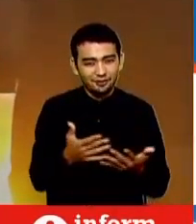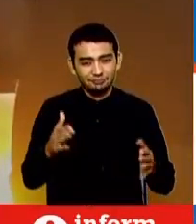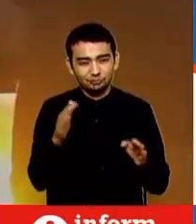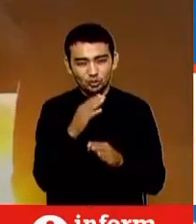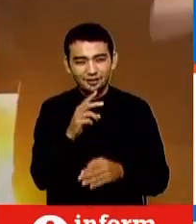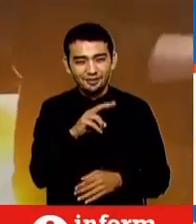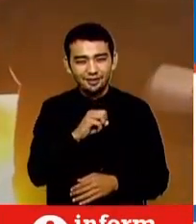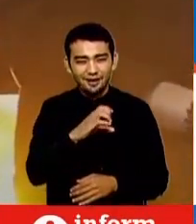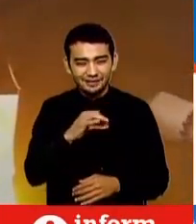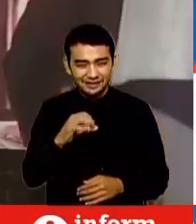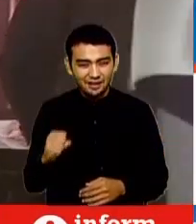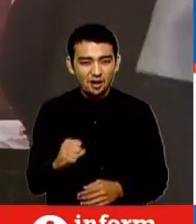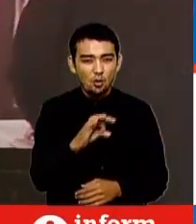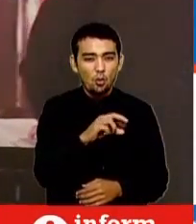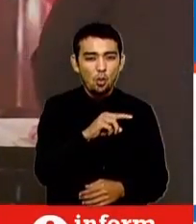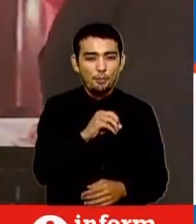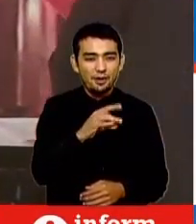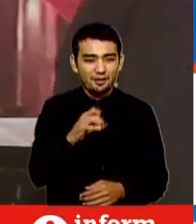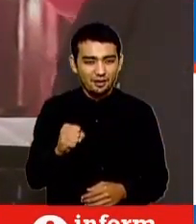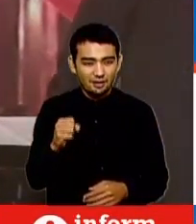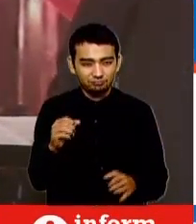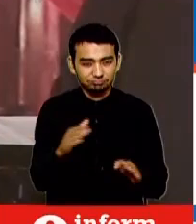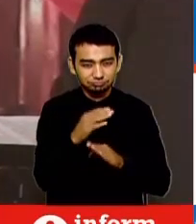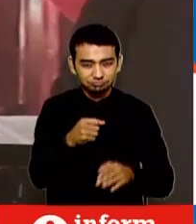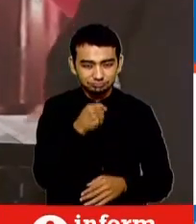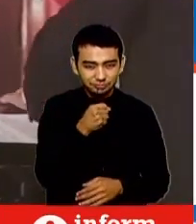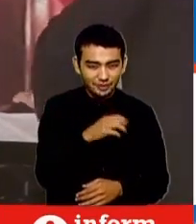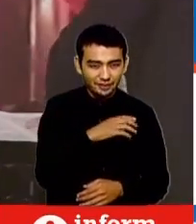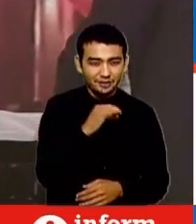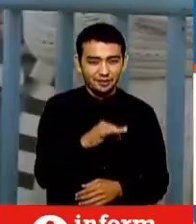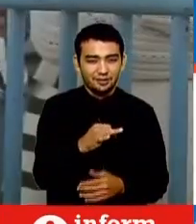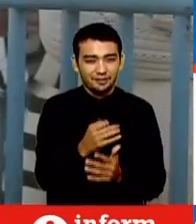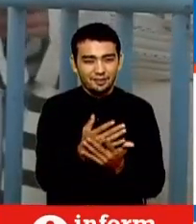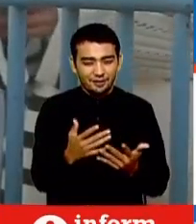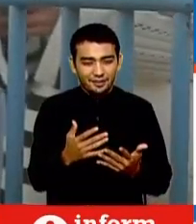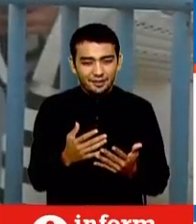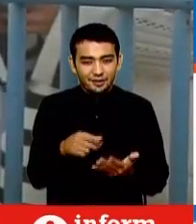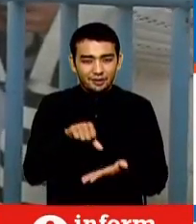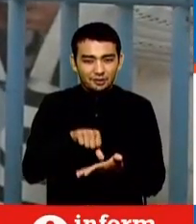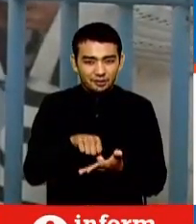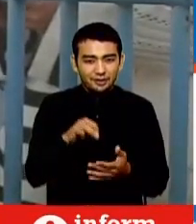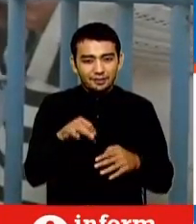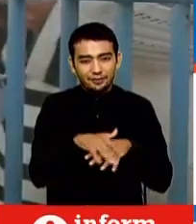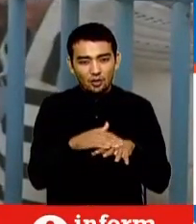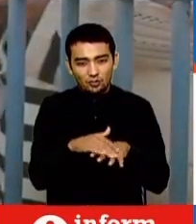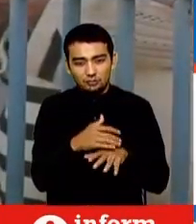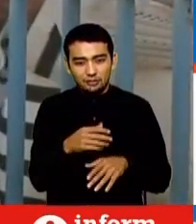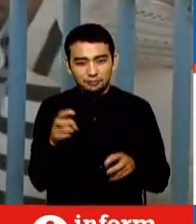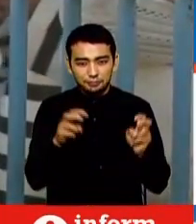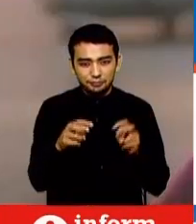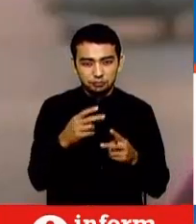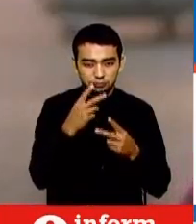сусында опера әншілері Қыз Жібек операсындағы шегенің термесін Мұқан Төлебаевтың кестелі орамалында орындап, жұртшылықтың ыстық ықыласына